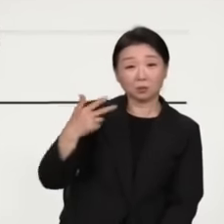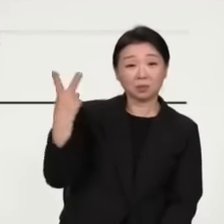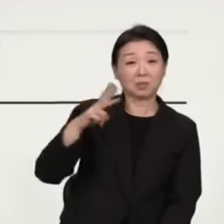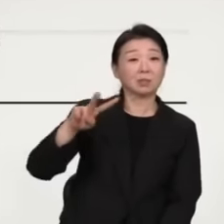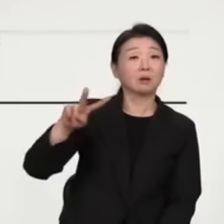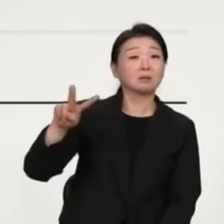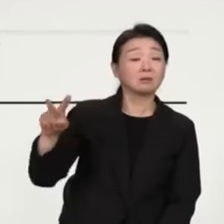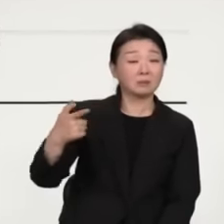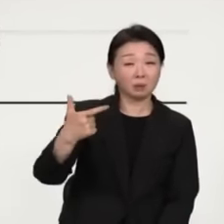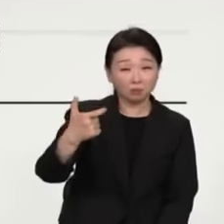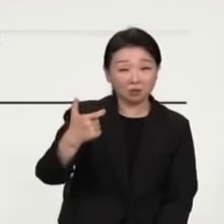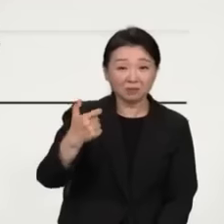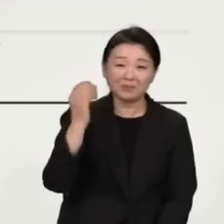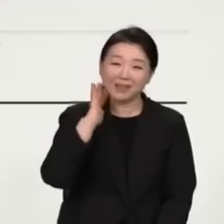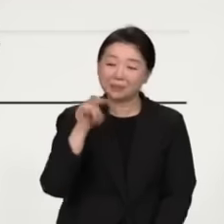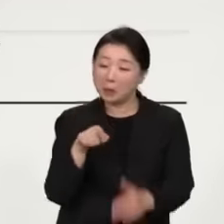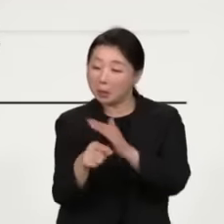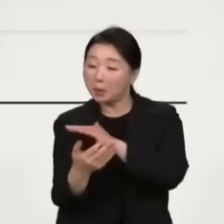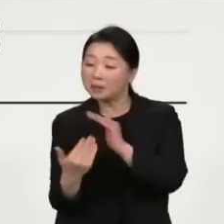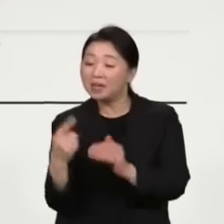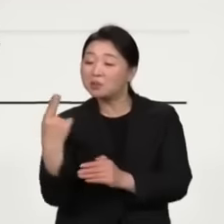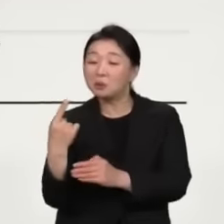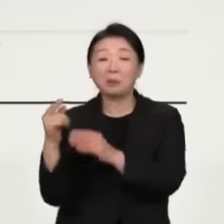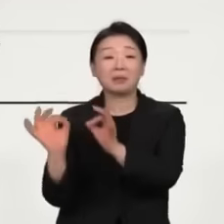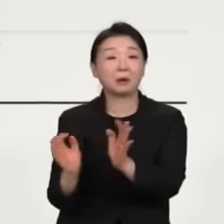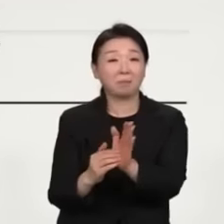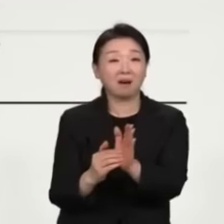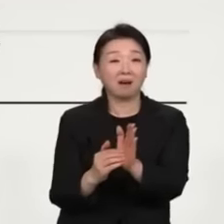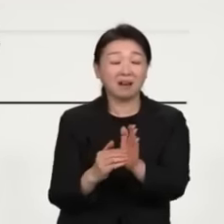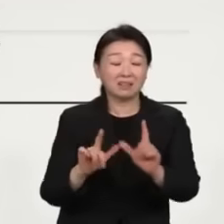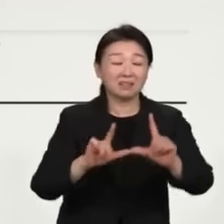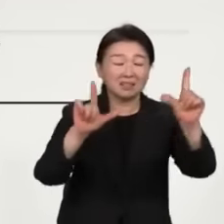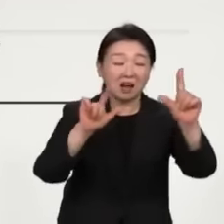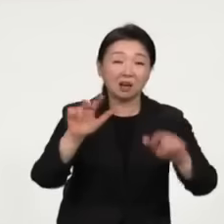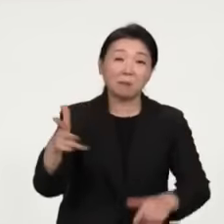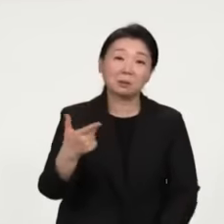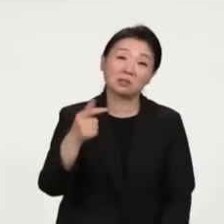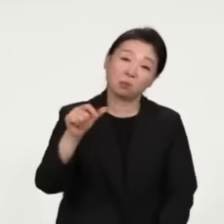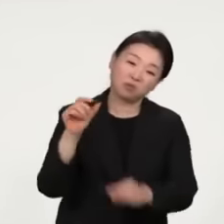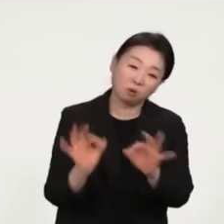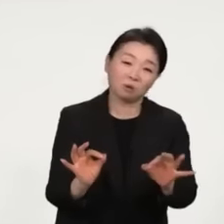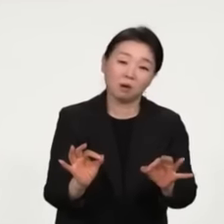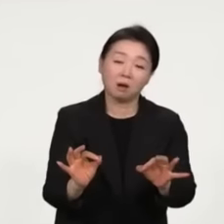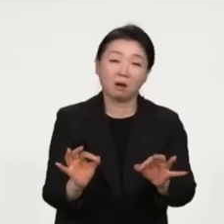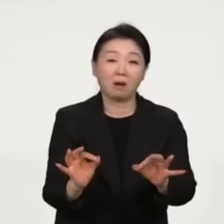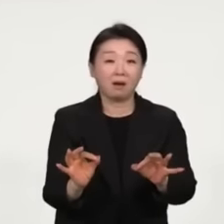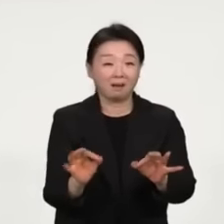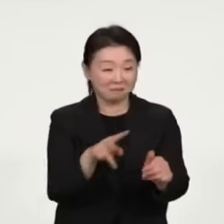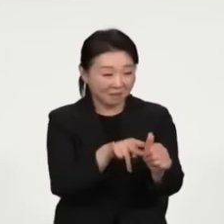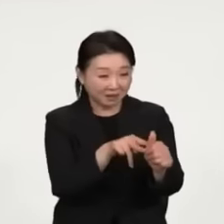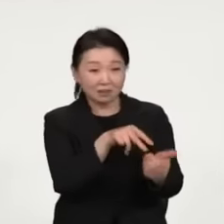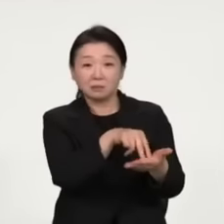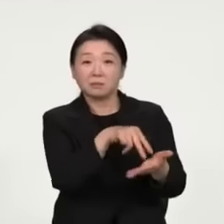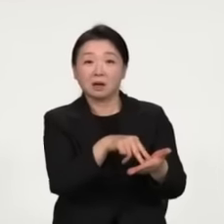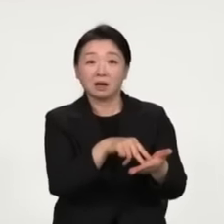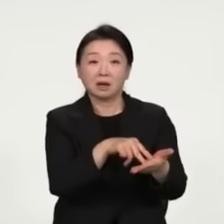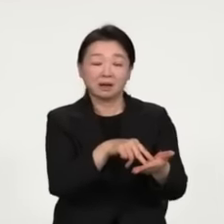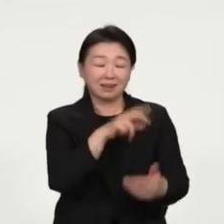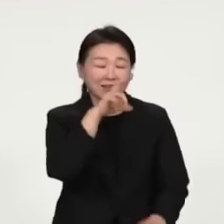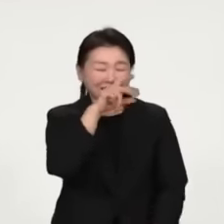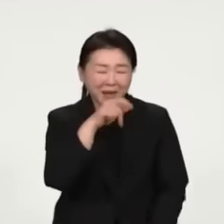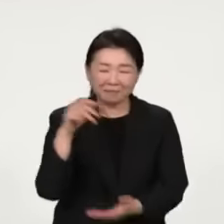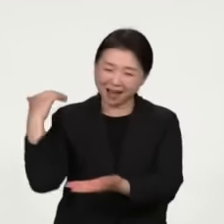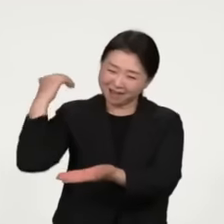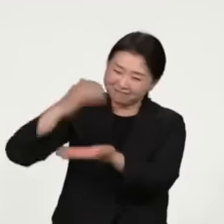2,760원에서 대통령 방문 직전 1,000원으로 내려가더니 당일엔 더 떨어졌습니다. 해당 마트 측은 대파 수확 물량이